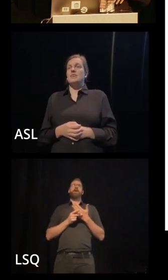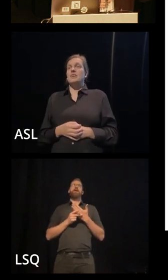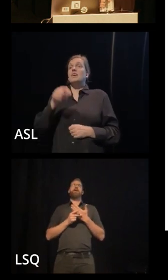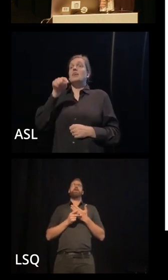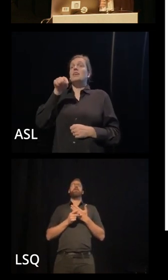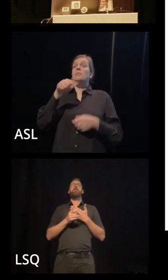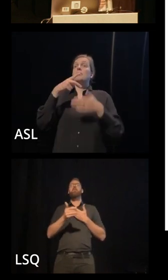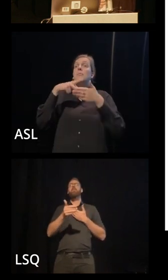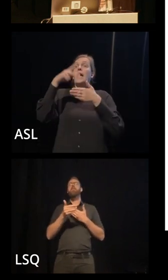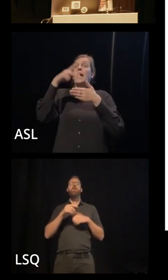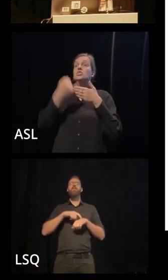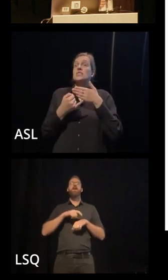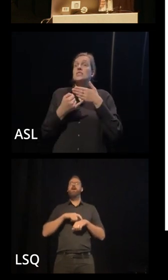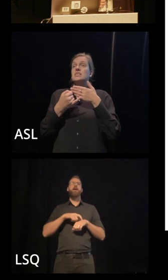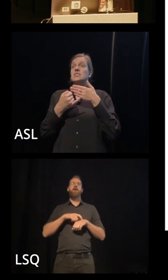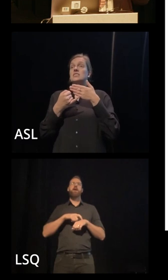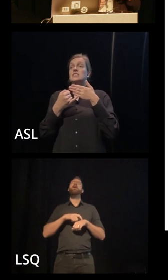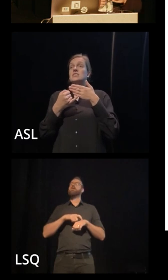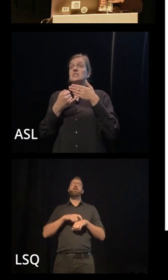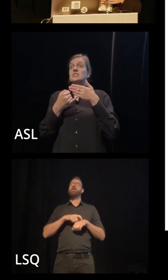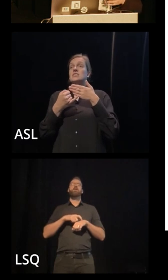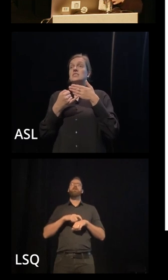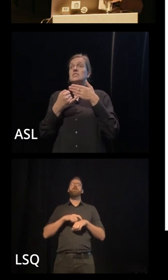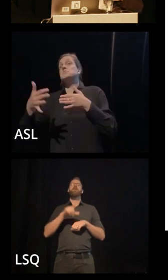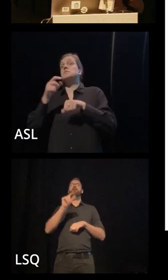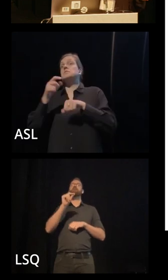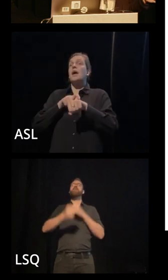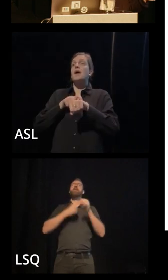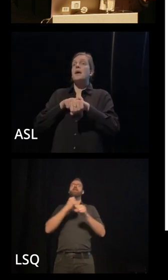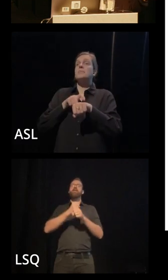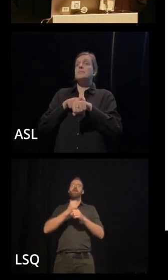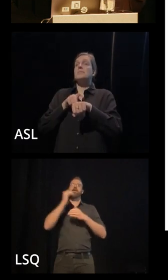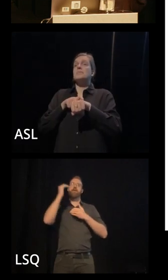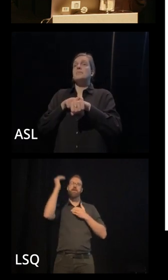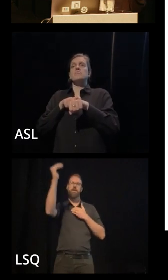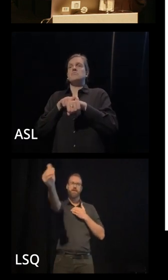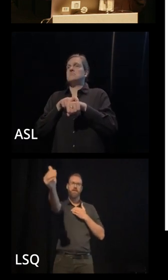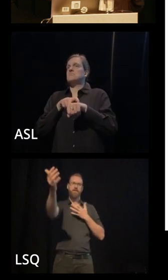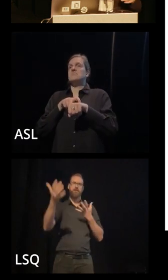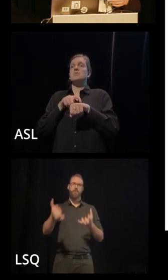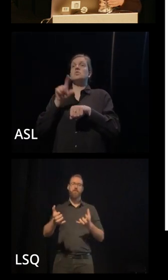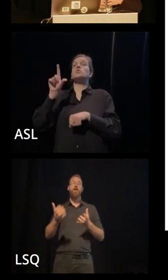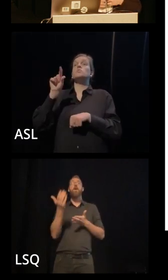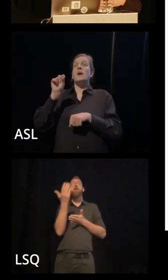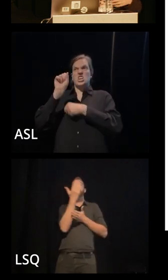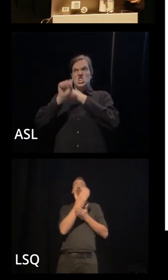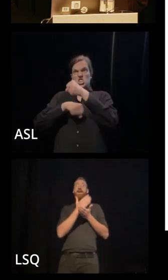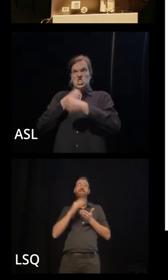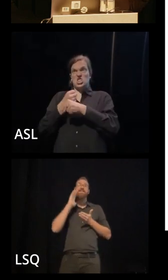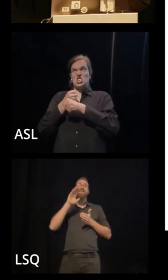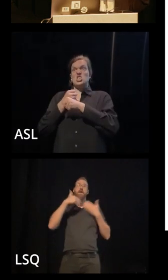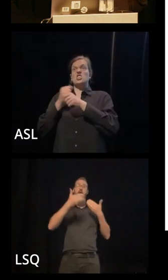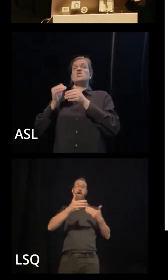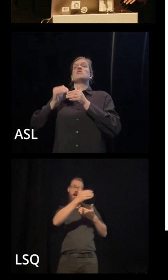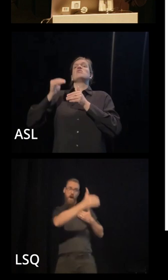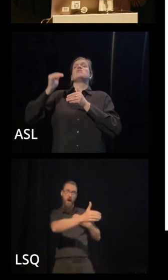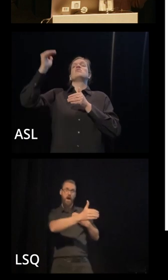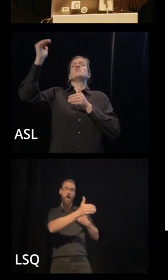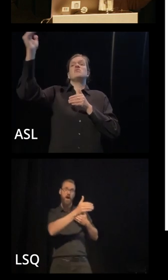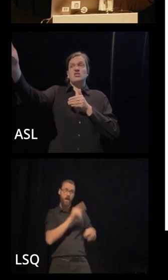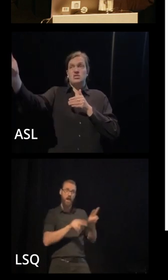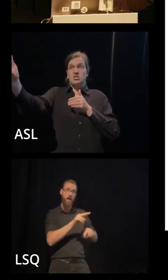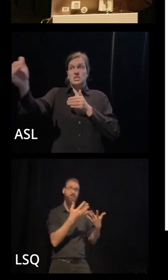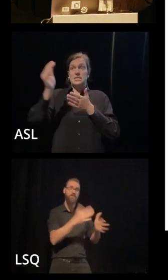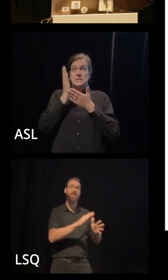2 ans. C'est un projet qui est pensé pour les 20 prochaines années. C'est-à-dire que là, j'ai couvert une certaine partie du Saint-Laurent, mais d'ici les prochains 20 ans,